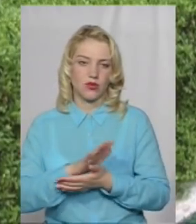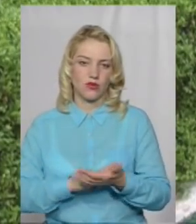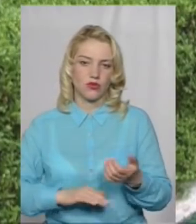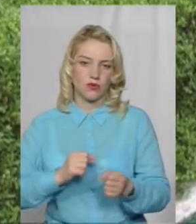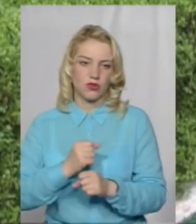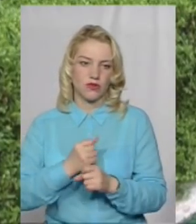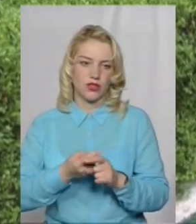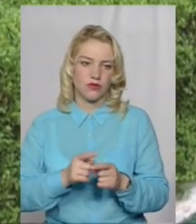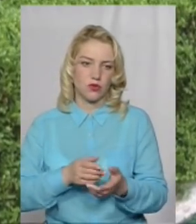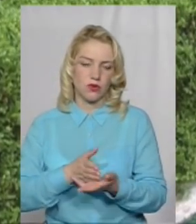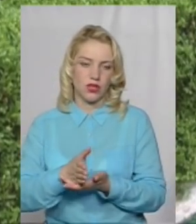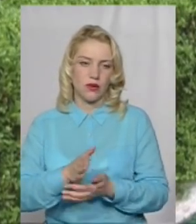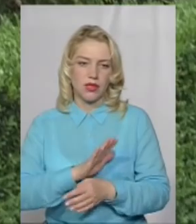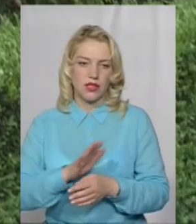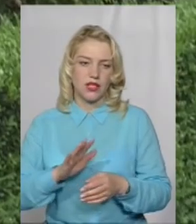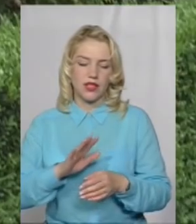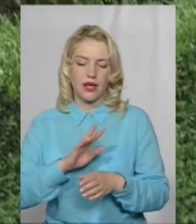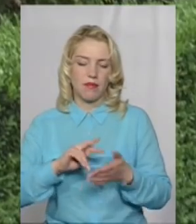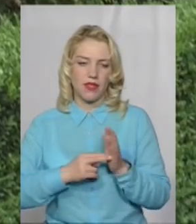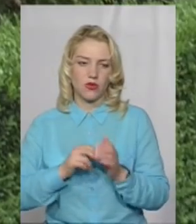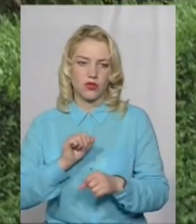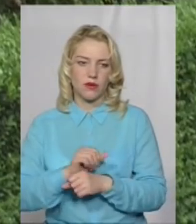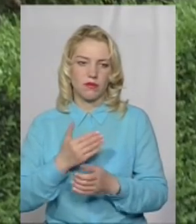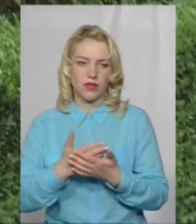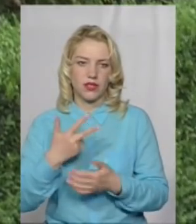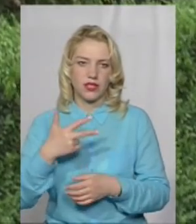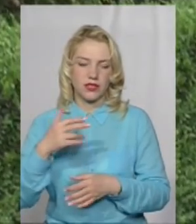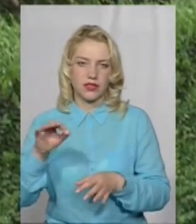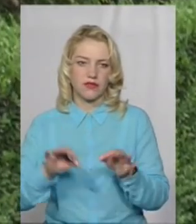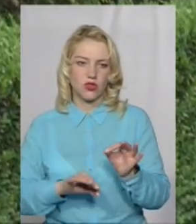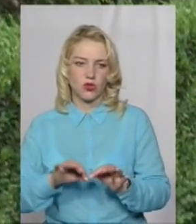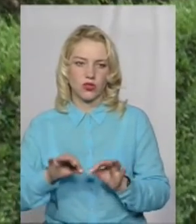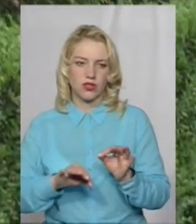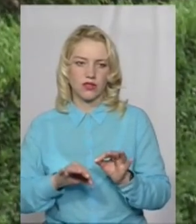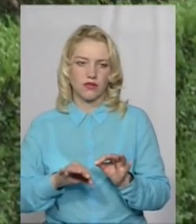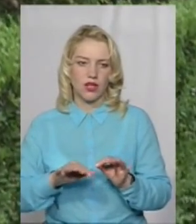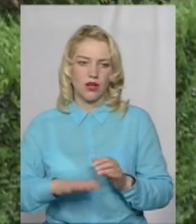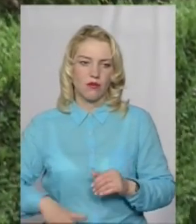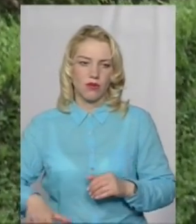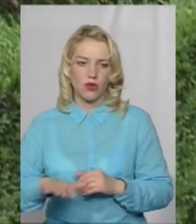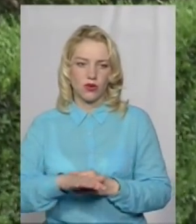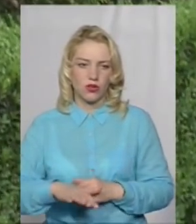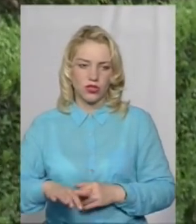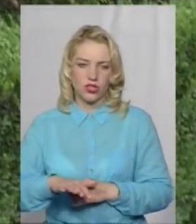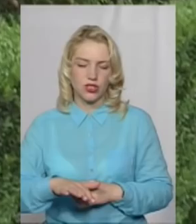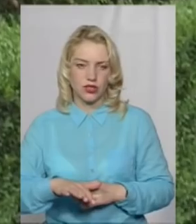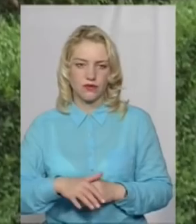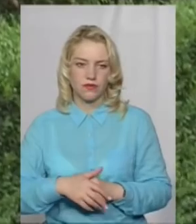працювати в даному напрямку і не планує зупинятися. Близько 30% площ лісових